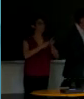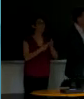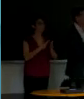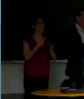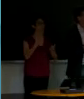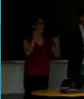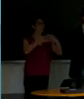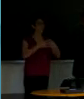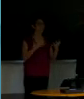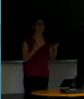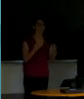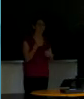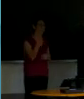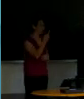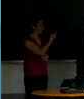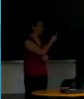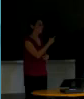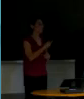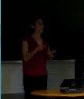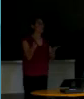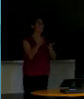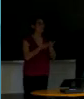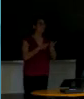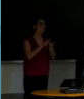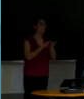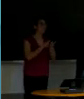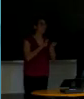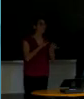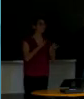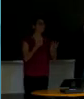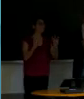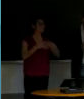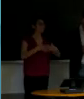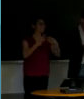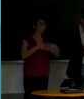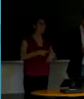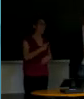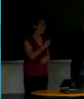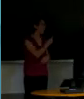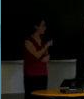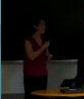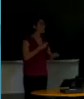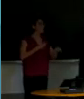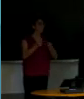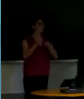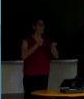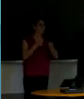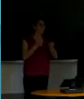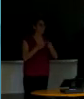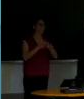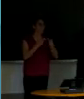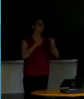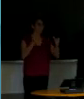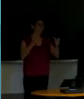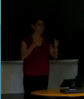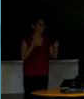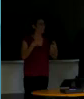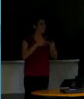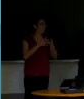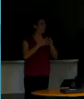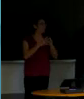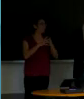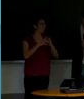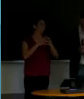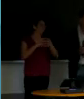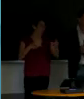meccanica è progettazione di sistemi. L'ingegneria meccanica è gestione dei processi e degli impianti